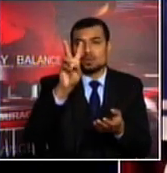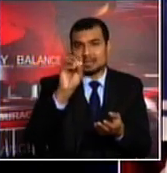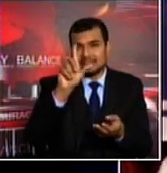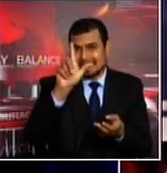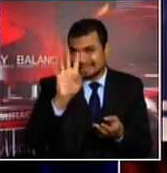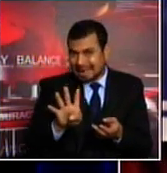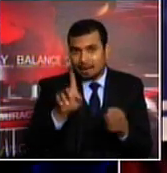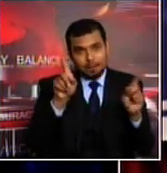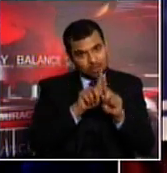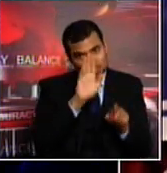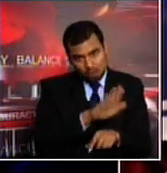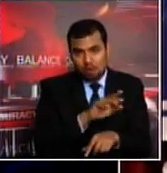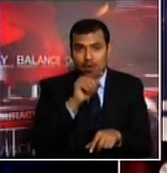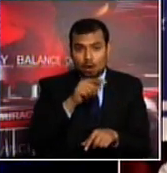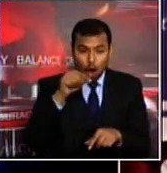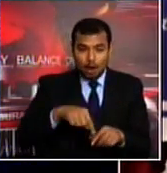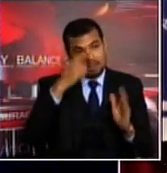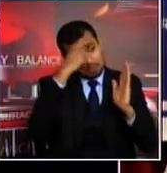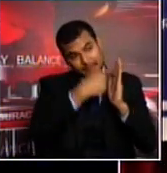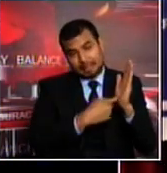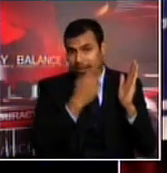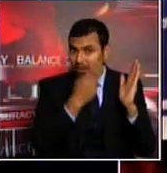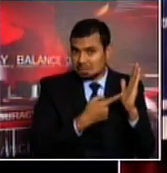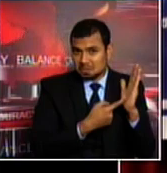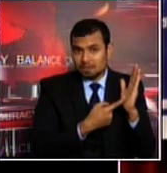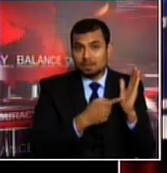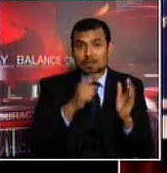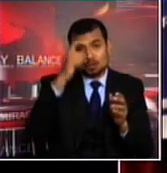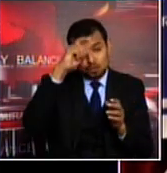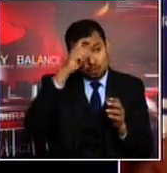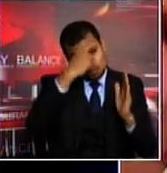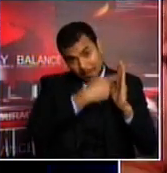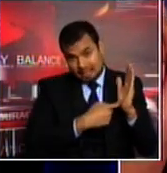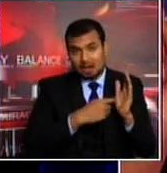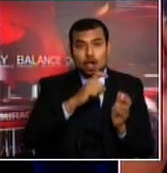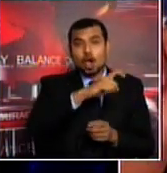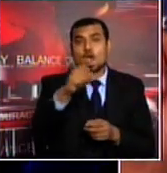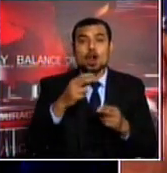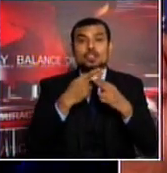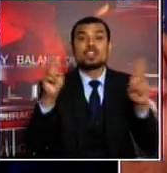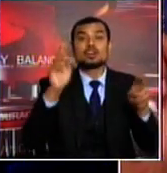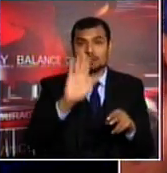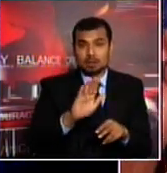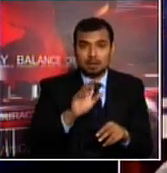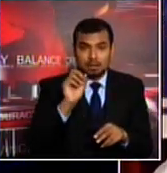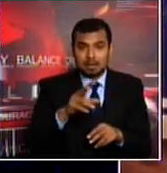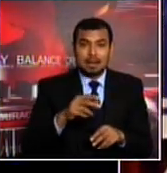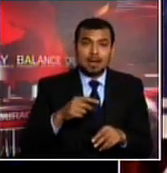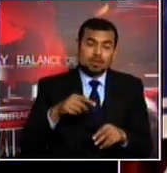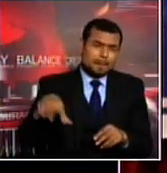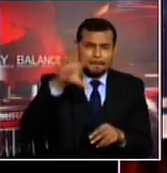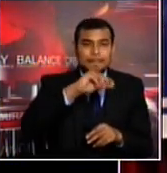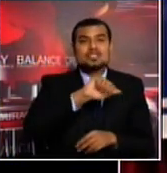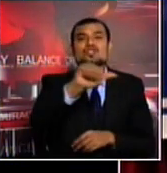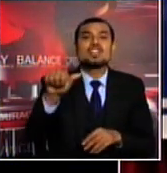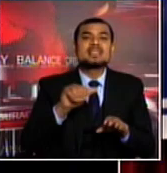गर्दा तपाईँ अहिले हामीले संविधान कुरा गर्नु, संविधान गणतन्त्र संविधान हुँदा गाउँ गाउँमा हामीले राय बुझेको थियो भने सबै